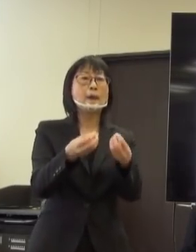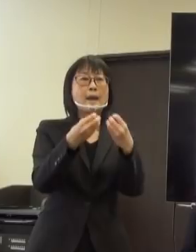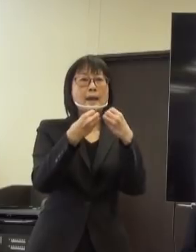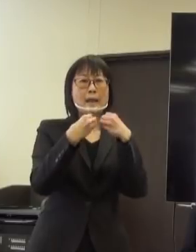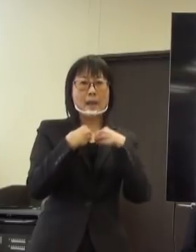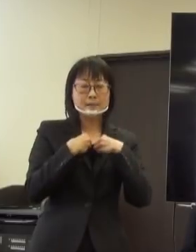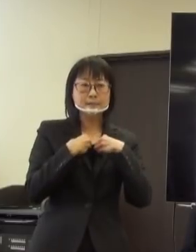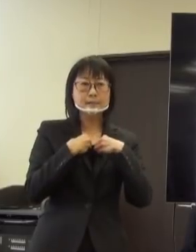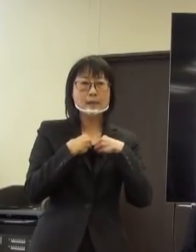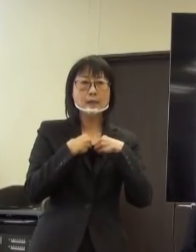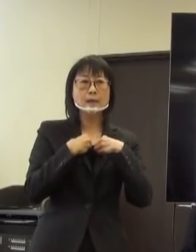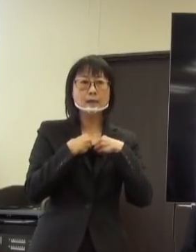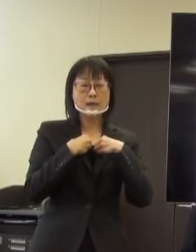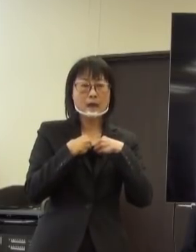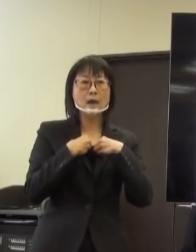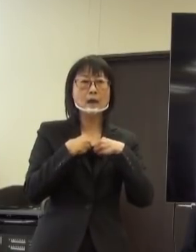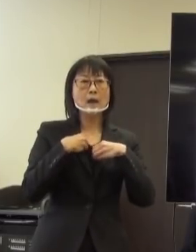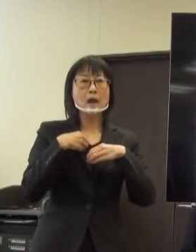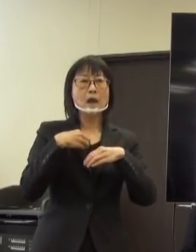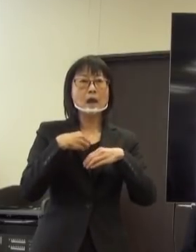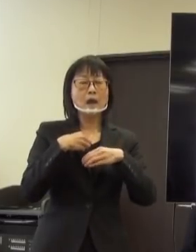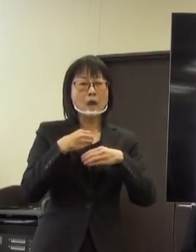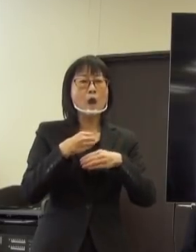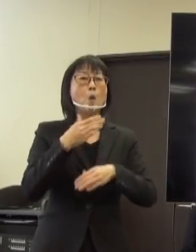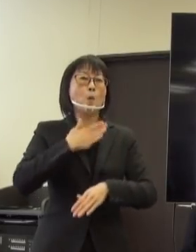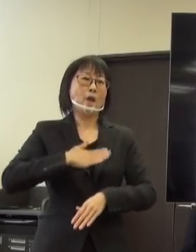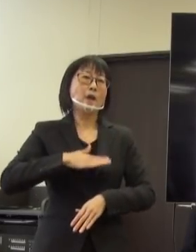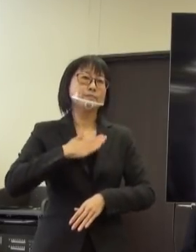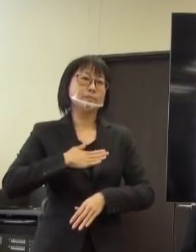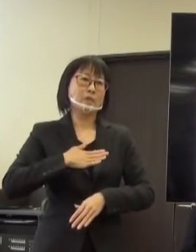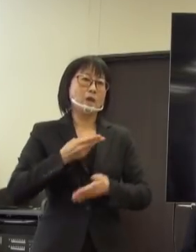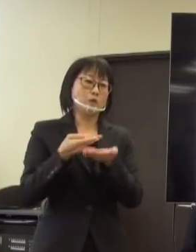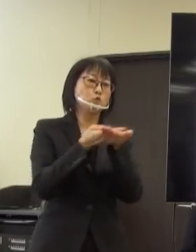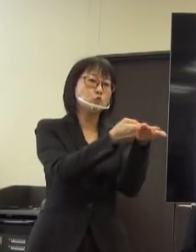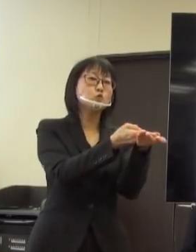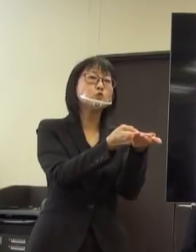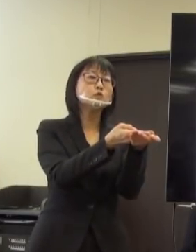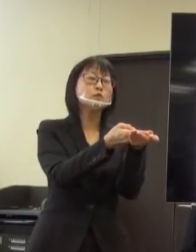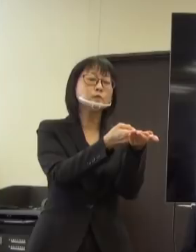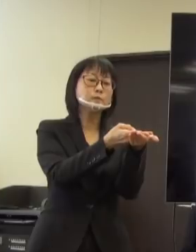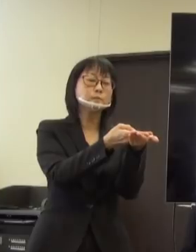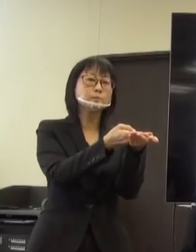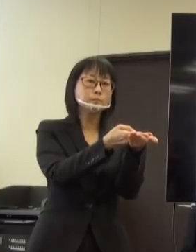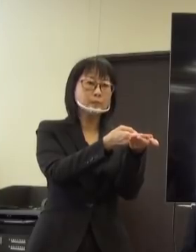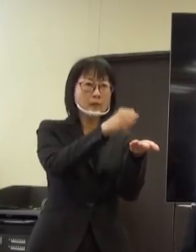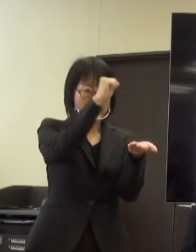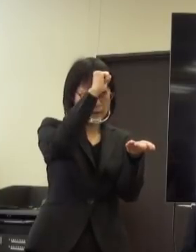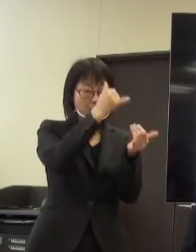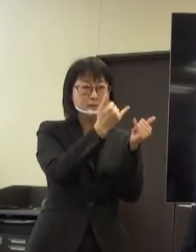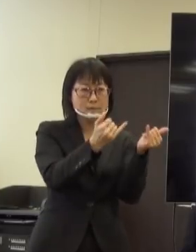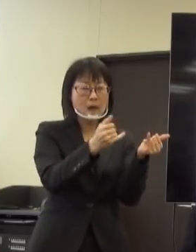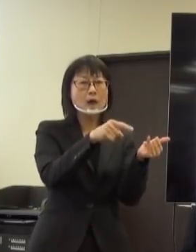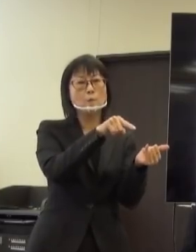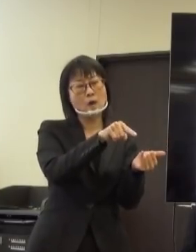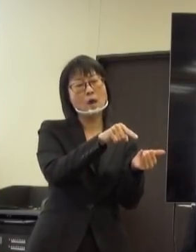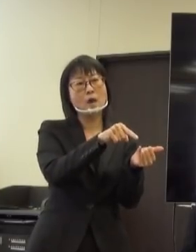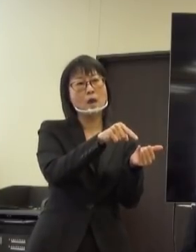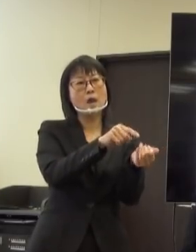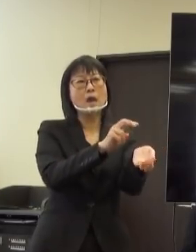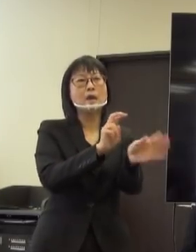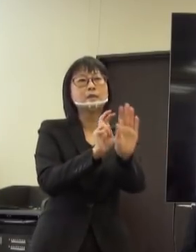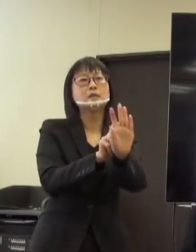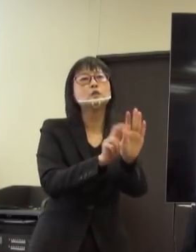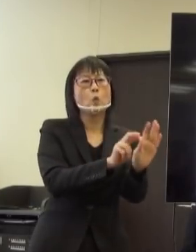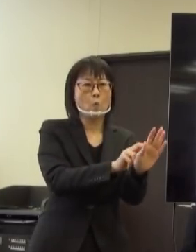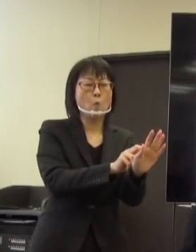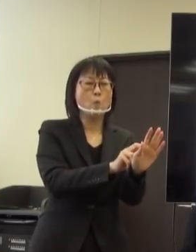感染が確認された入院患者さんはですね、要介護の状態の方が中心でありまして、なかな